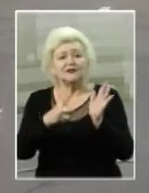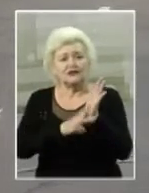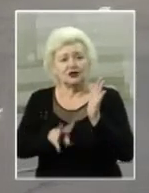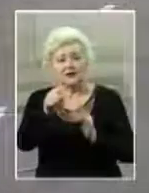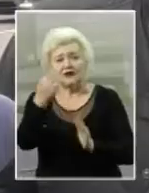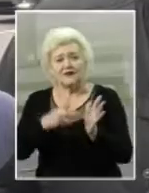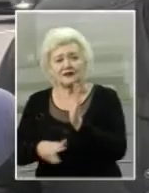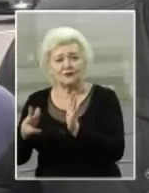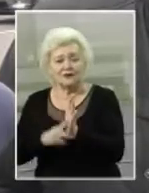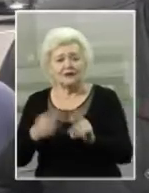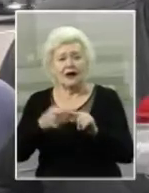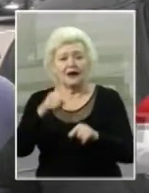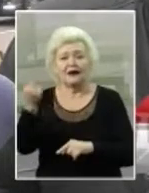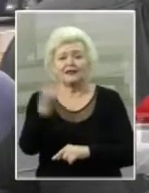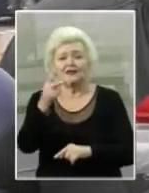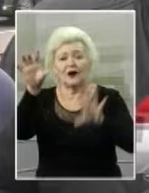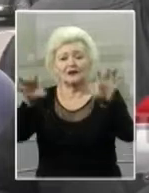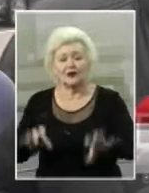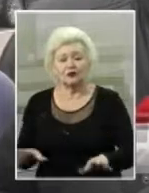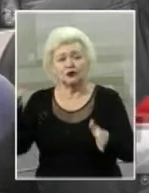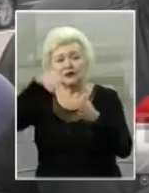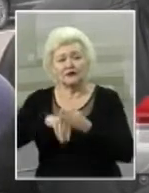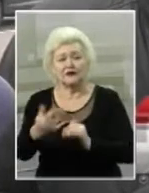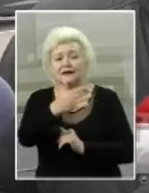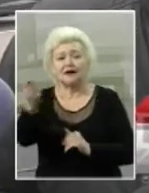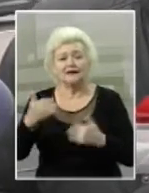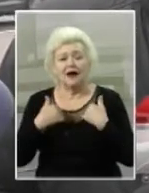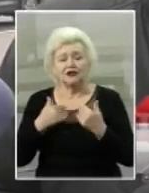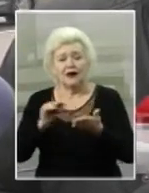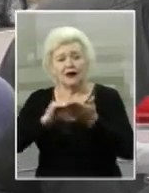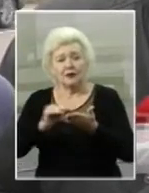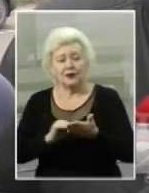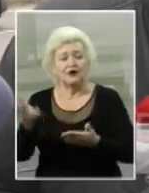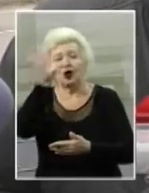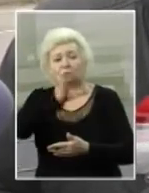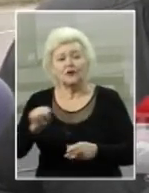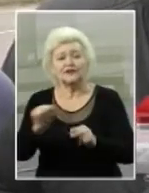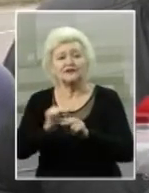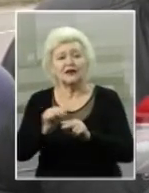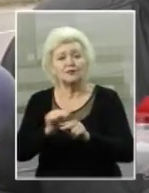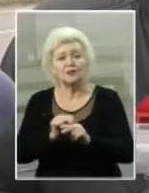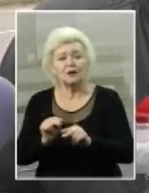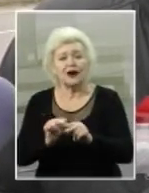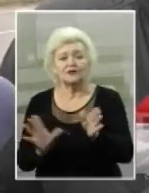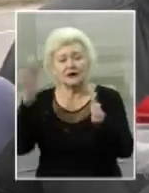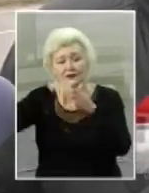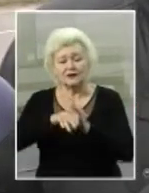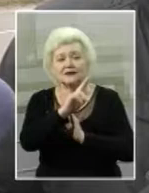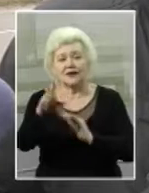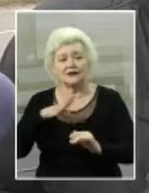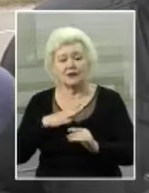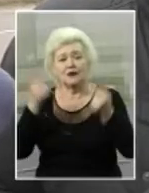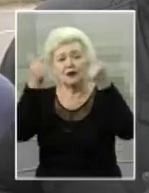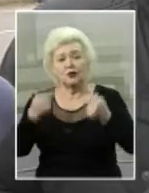8488. В эти законы два внесли наши правки, которые мы предложили, которые были... Чтобы все законы внесли наши поправки, которые были погоджені с